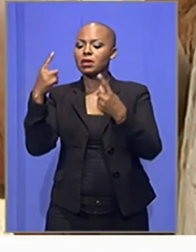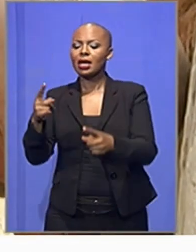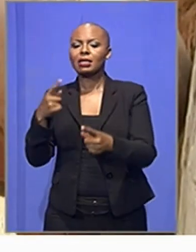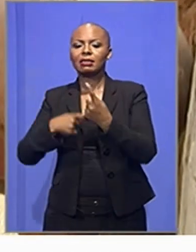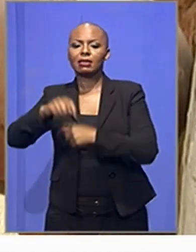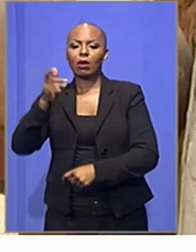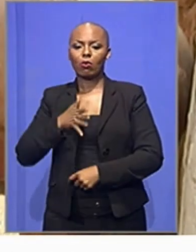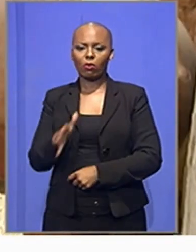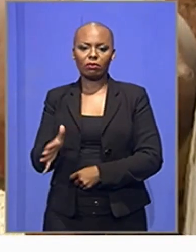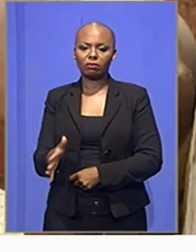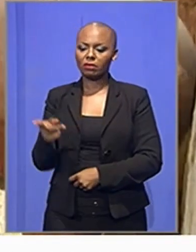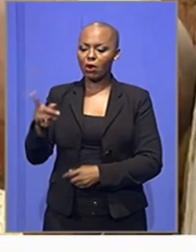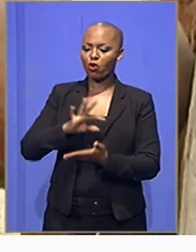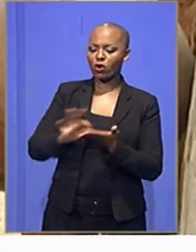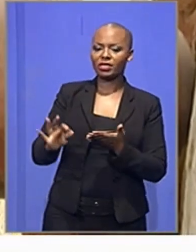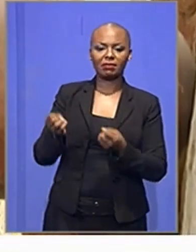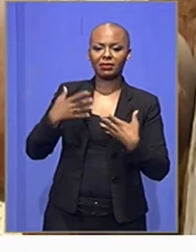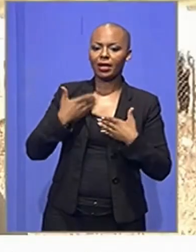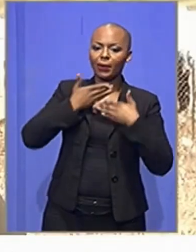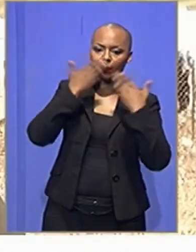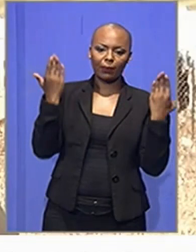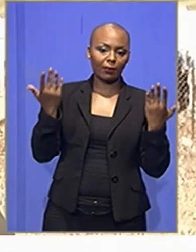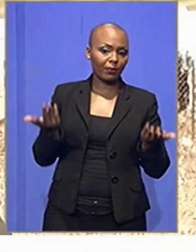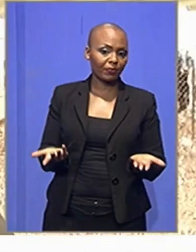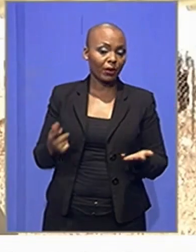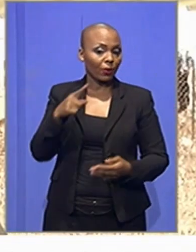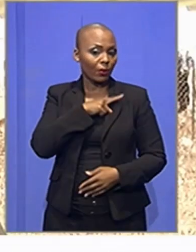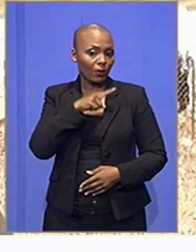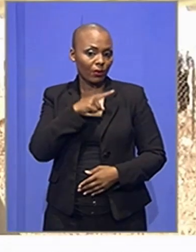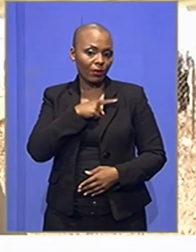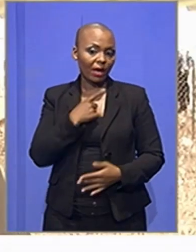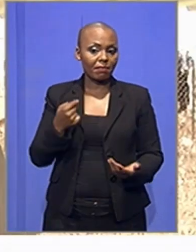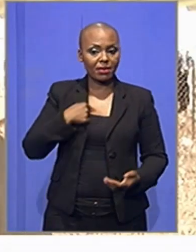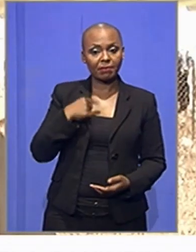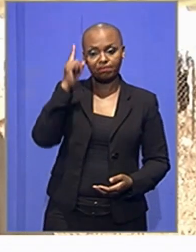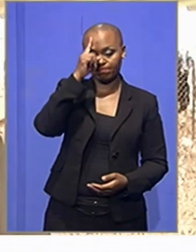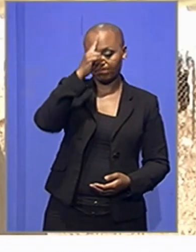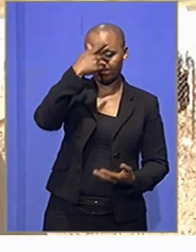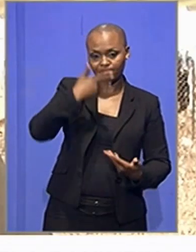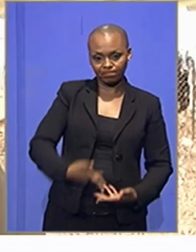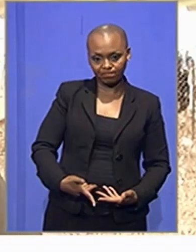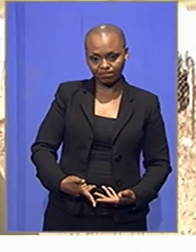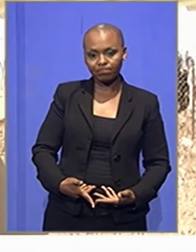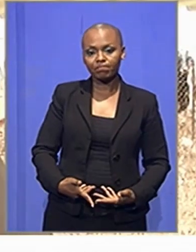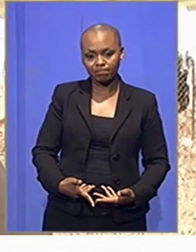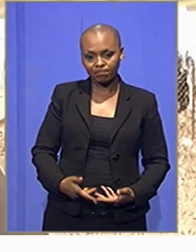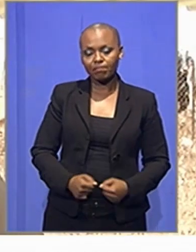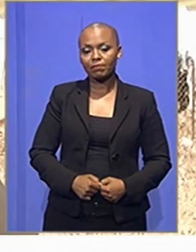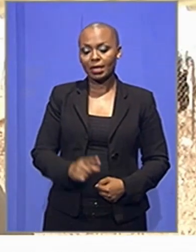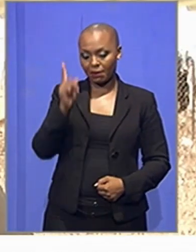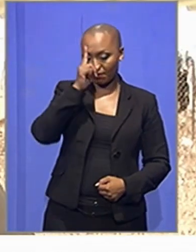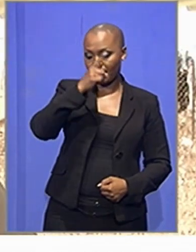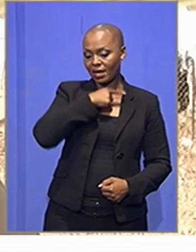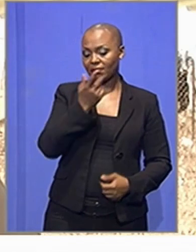leng teng ba ka se mfe contract because ke le motho wa mmala o rileng. Go tswa motho wa mmala o rileng a ba kopa